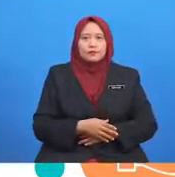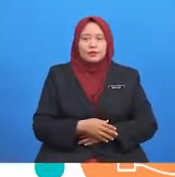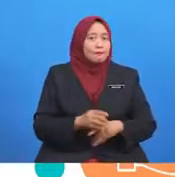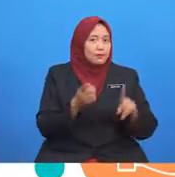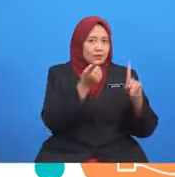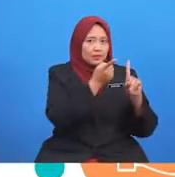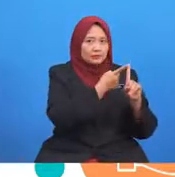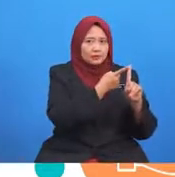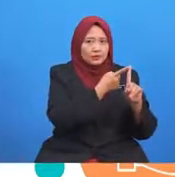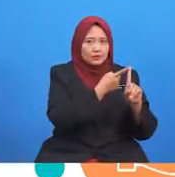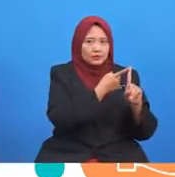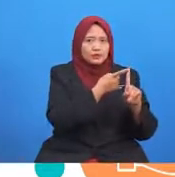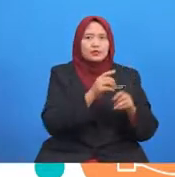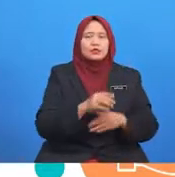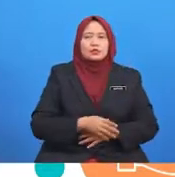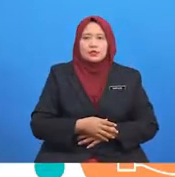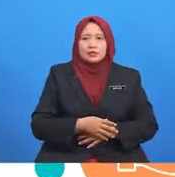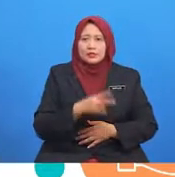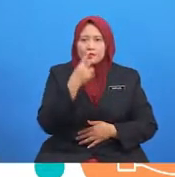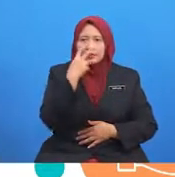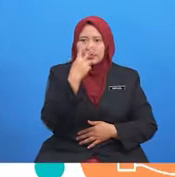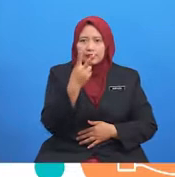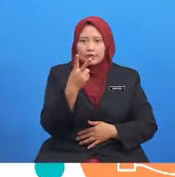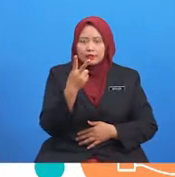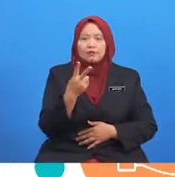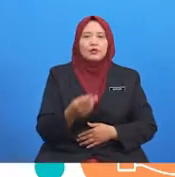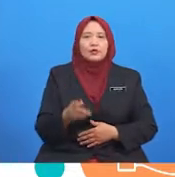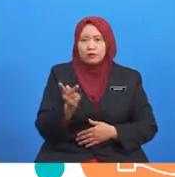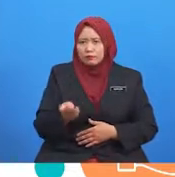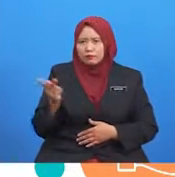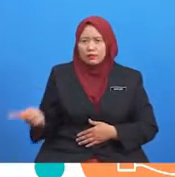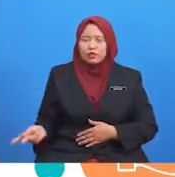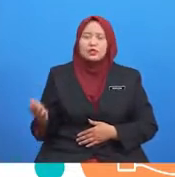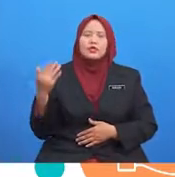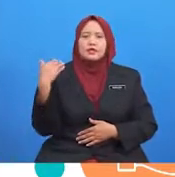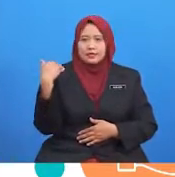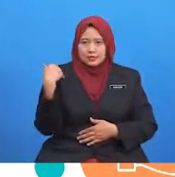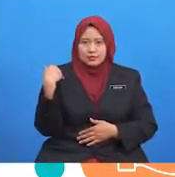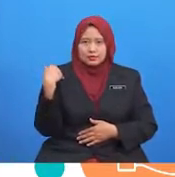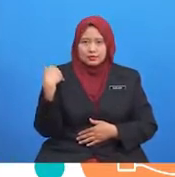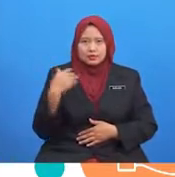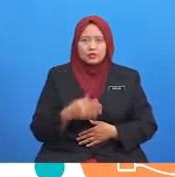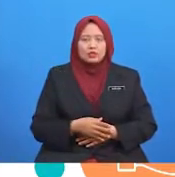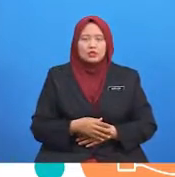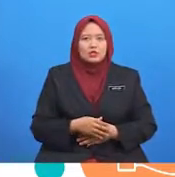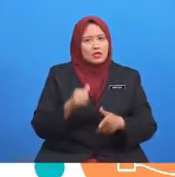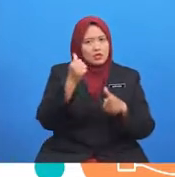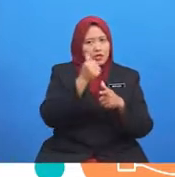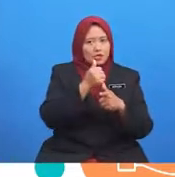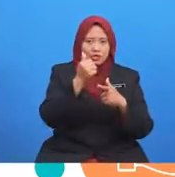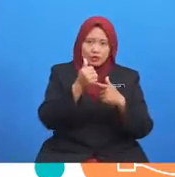1. Melihat kepada produk sedia ada atau